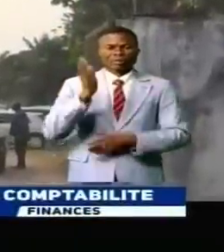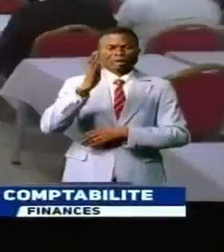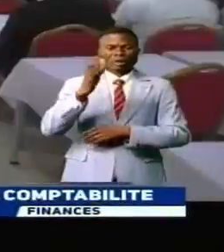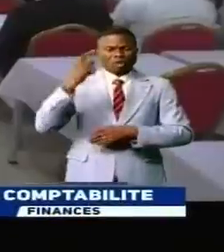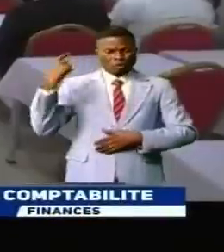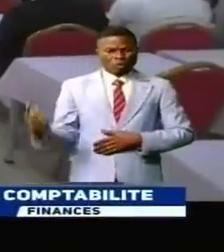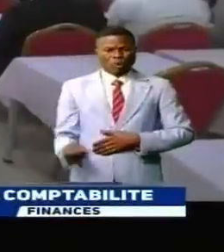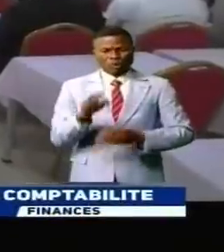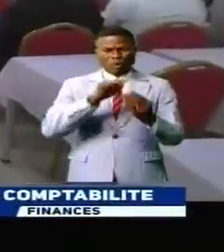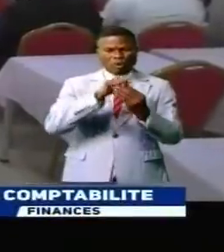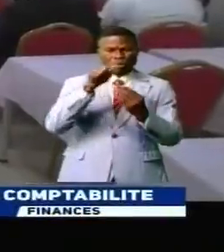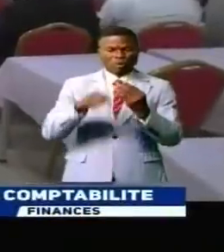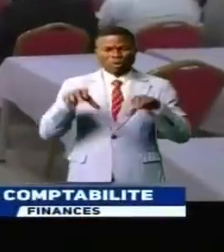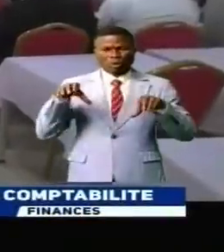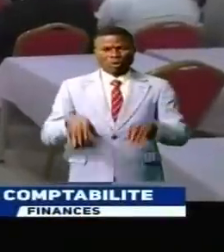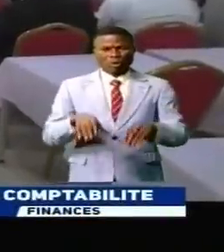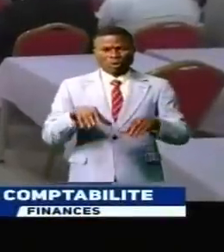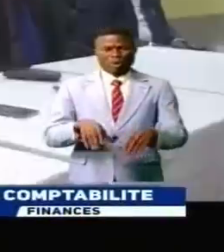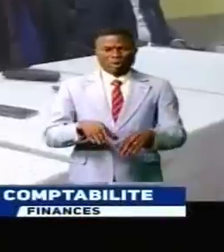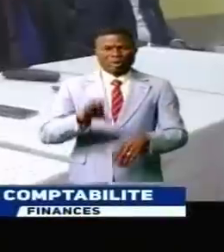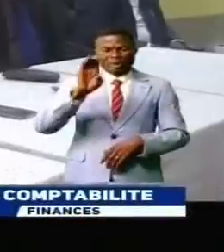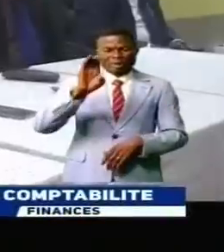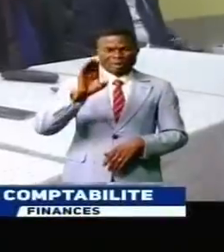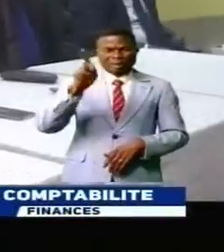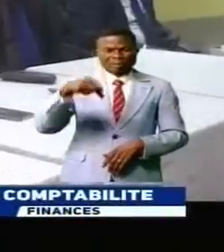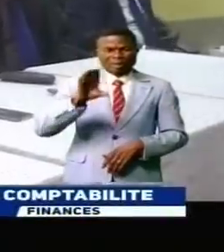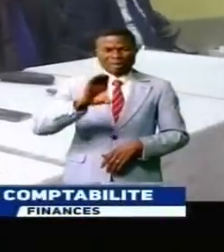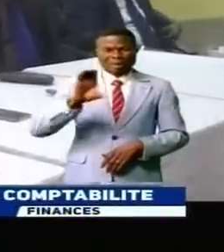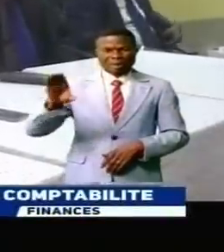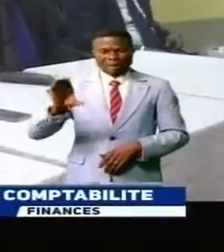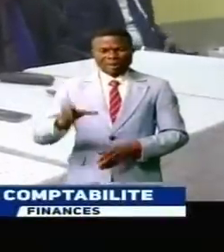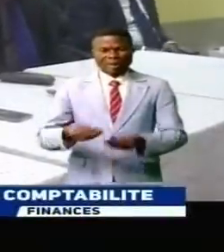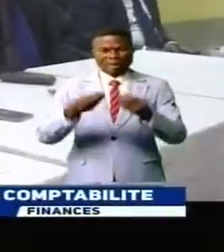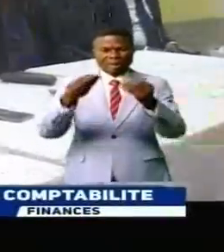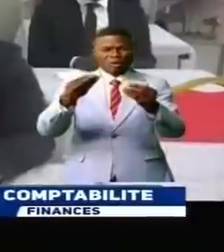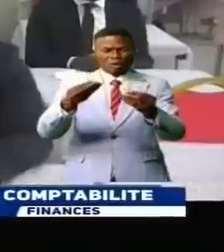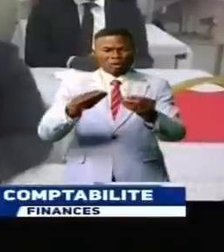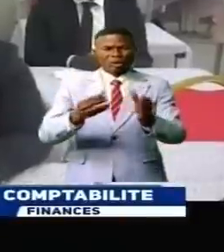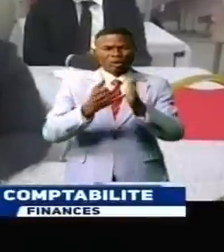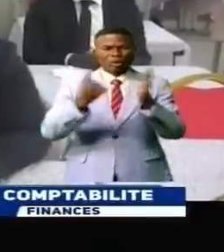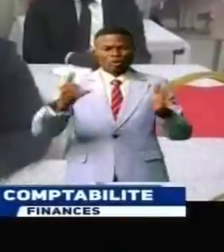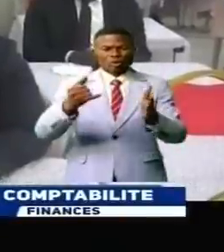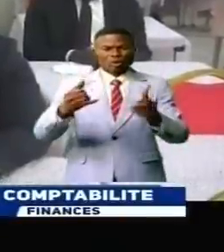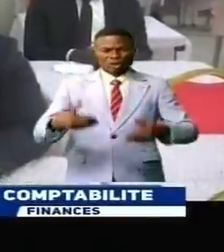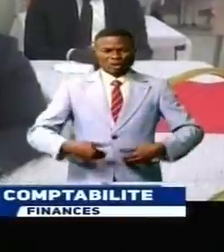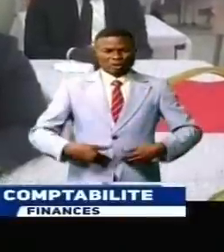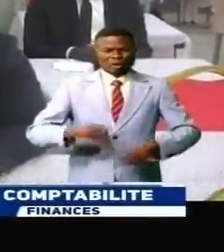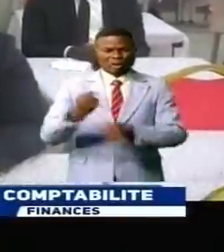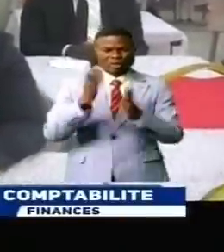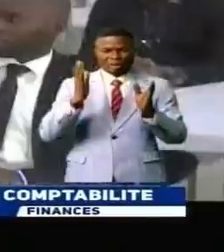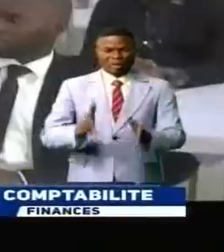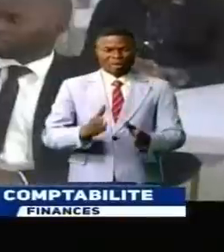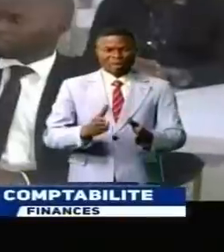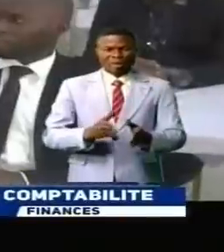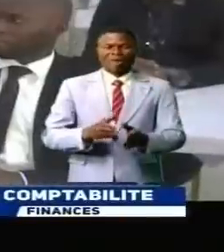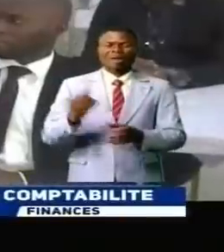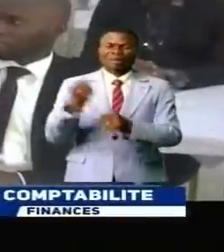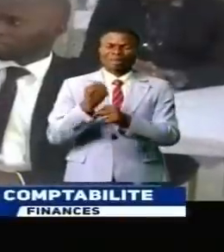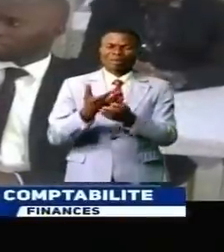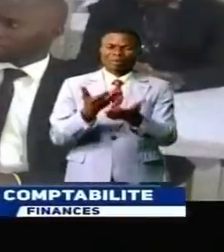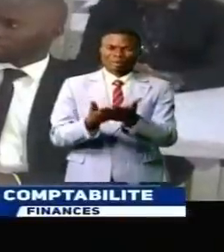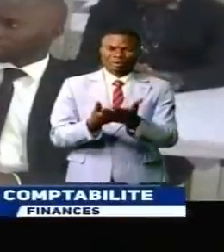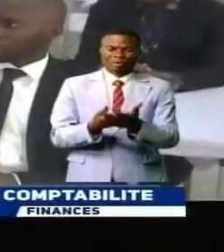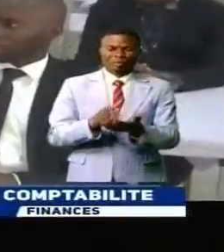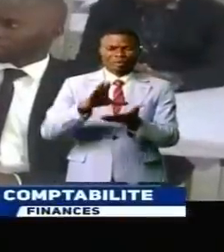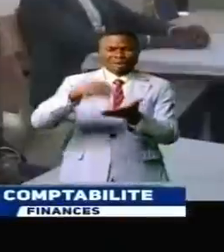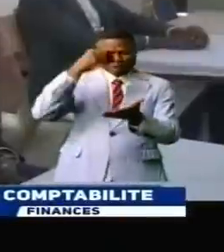de la comptabilité au Congo, CPCC, vient de déverser une soixantaine de jeunes et professionnels sur le marché d'emploi. Ces